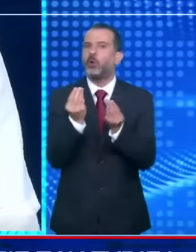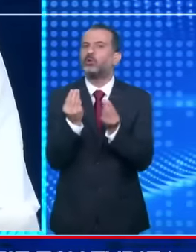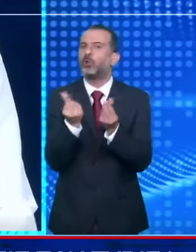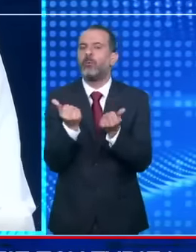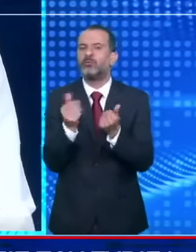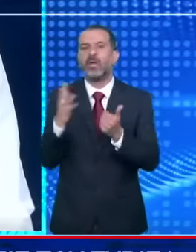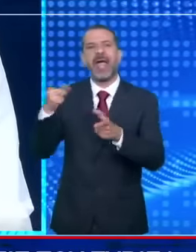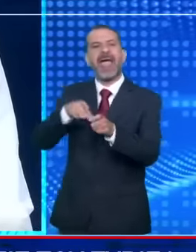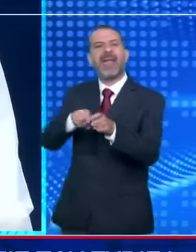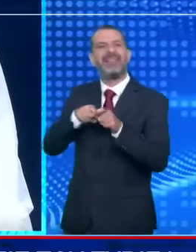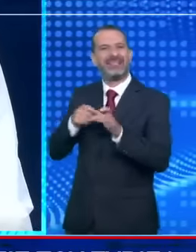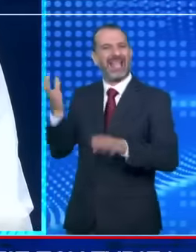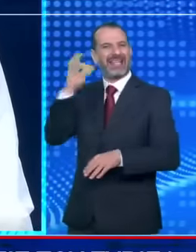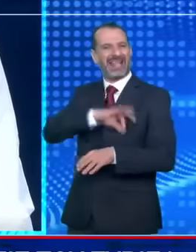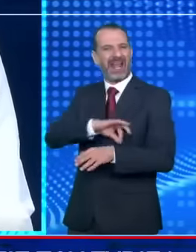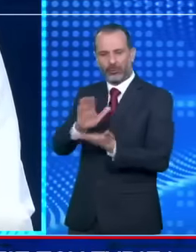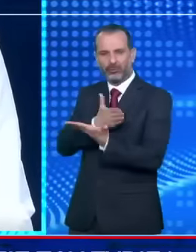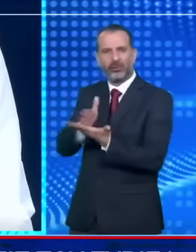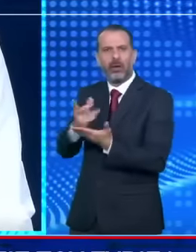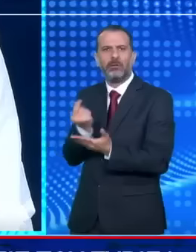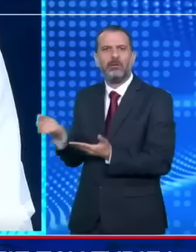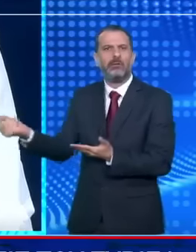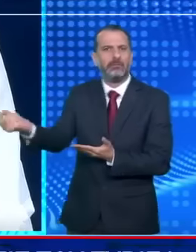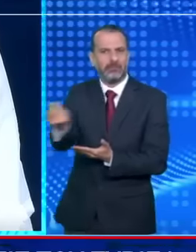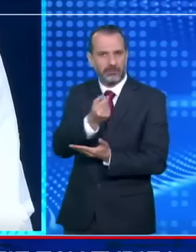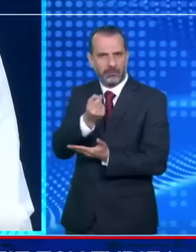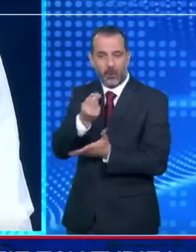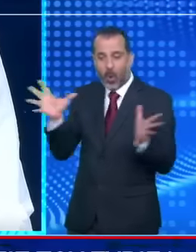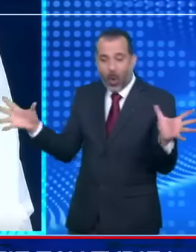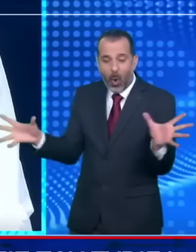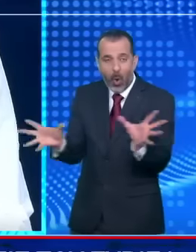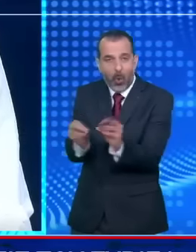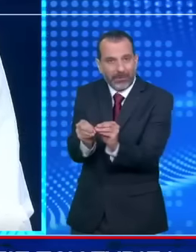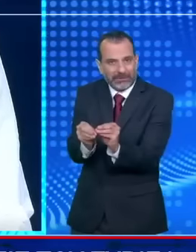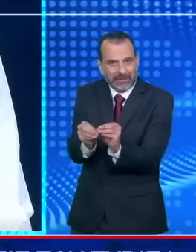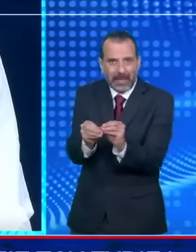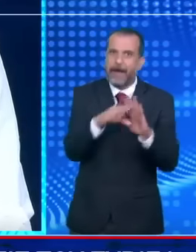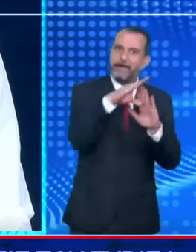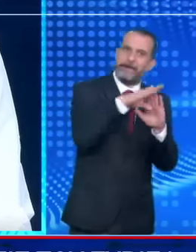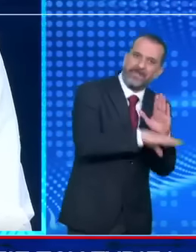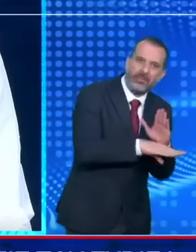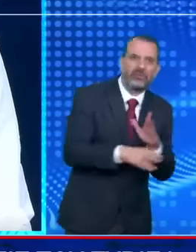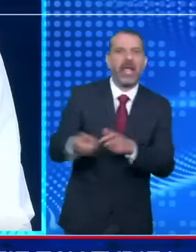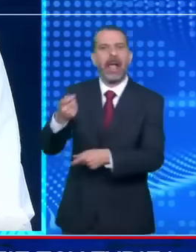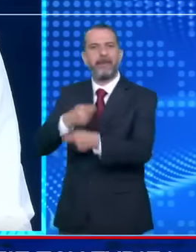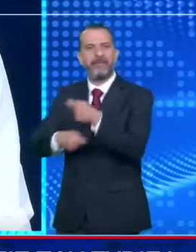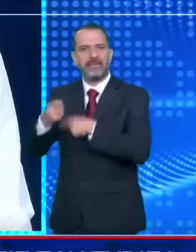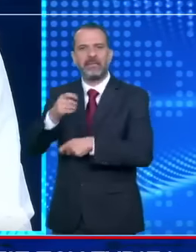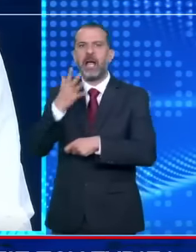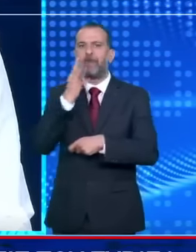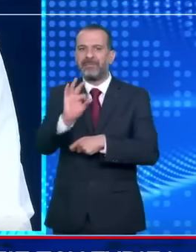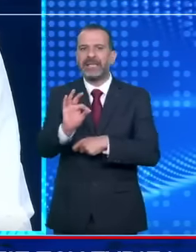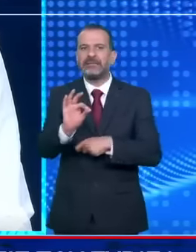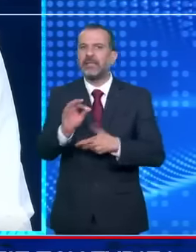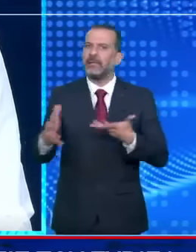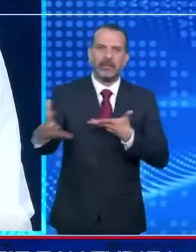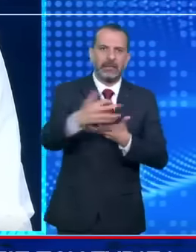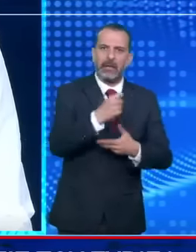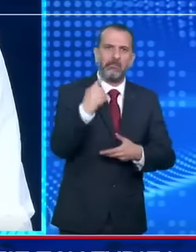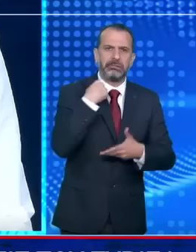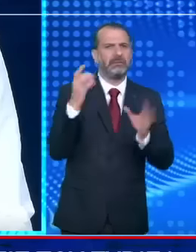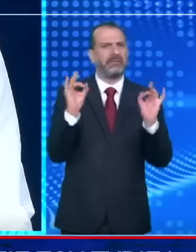των επιχειρήσεων, θα δει ότι όλο μαζί αυτό το πακέτο είναι σχεδόν ουδέτερο στατικά στη χώρα